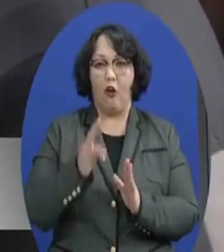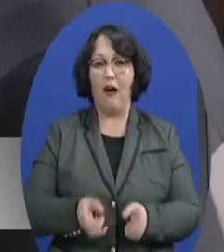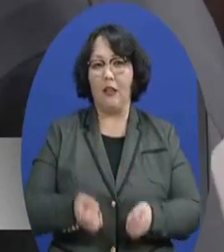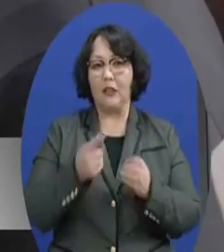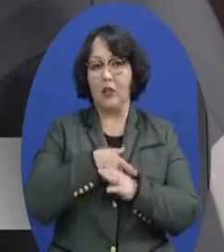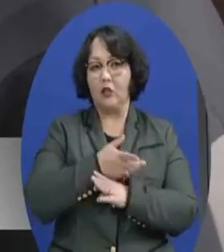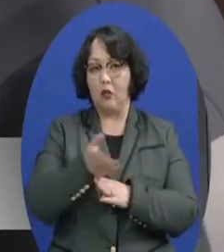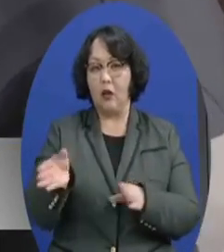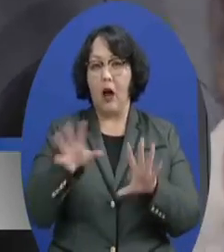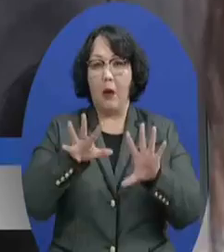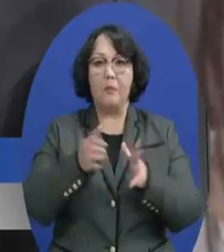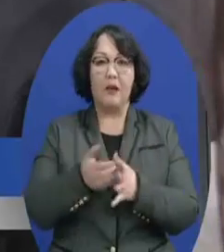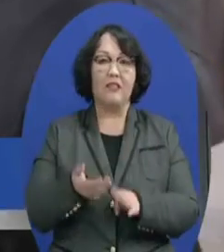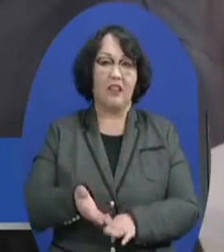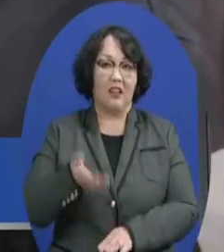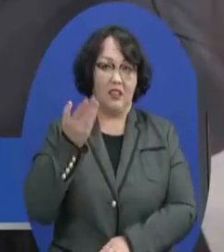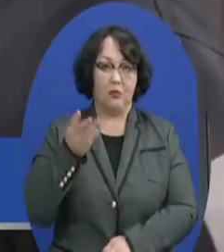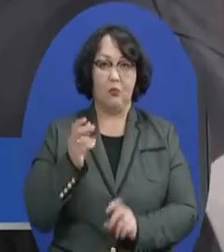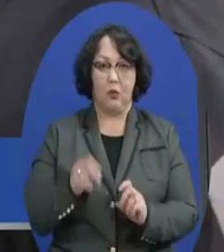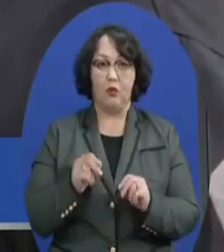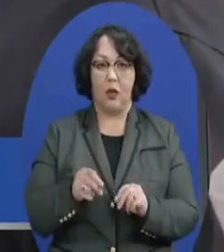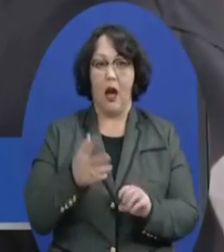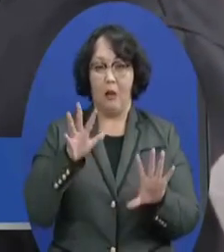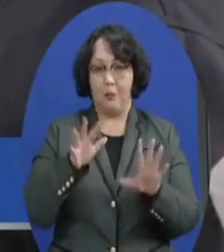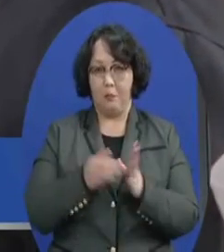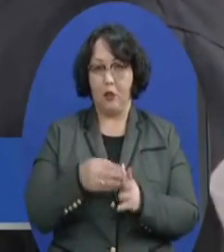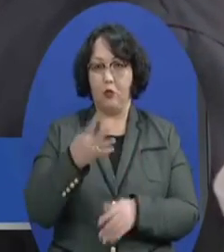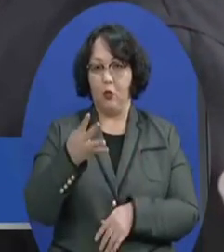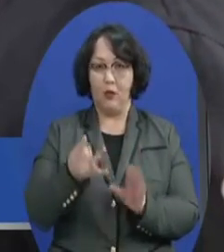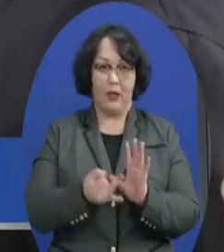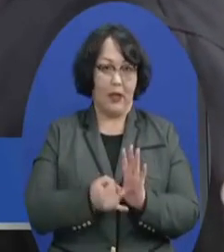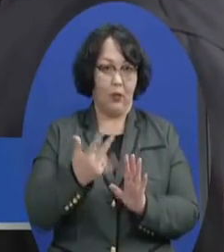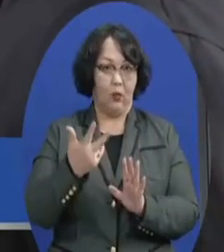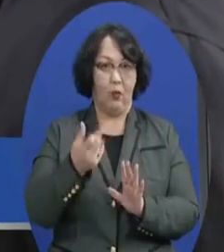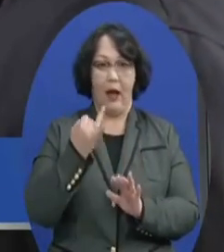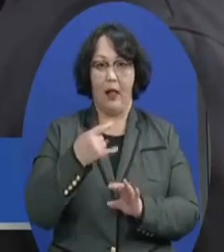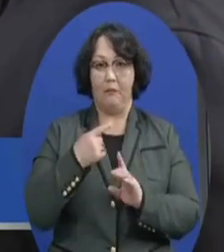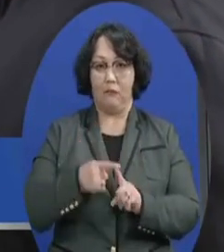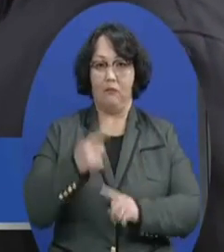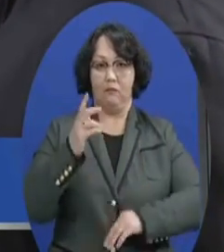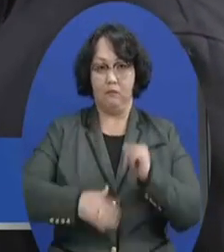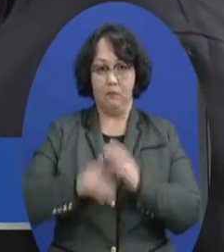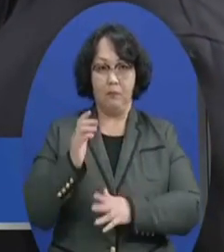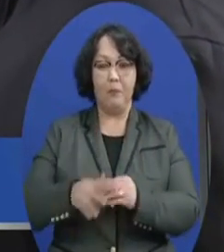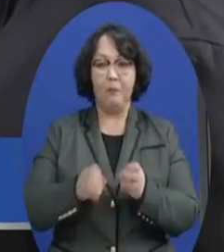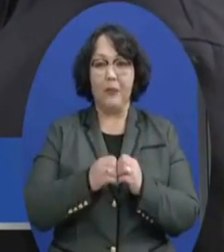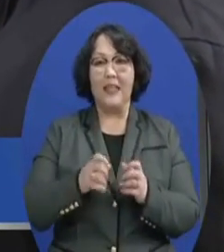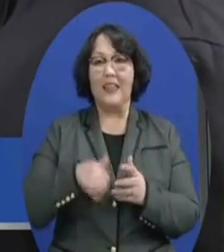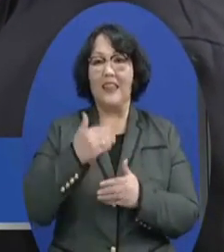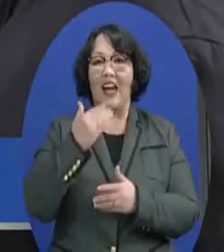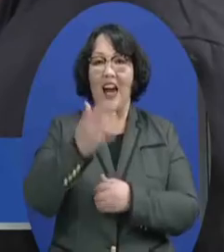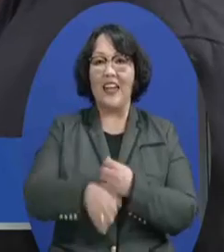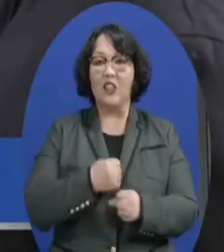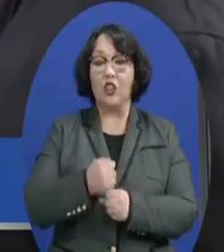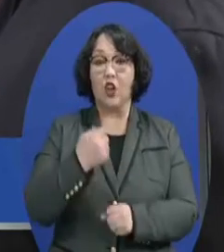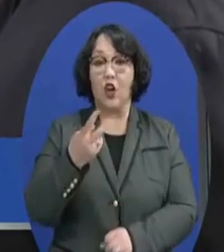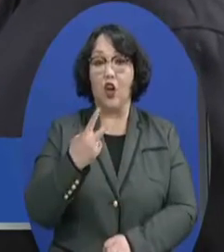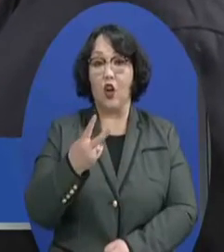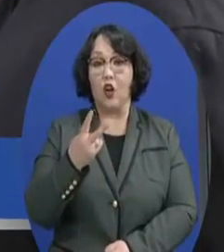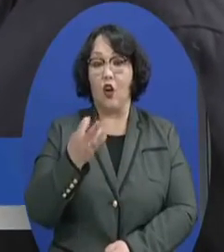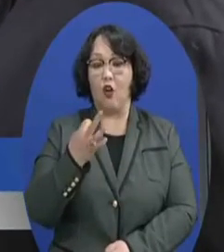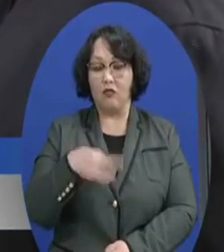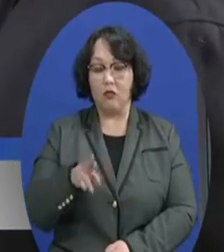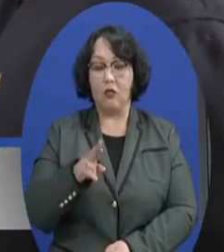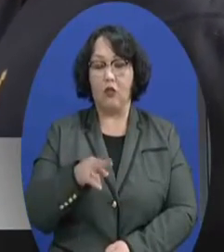бол 10,000 давсан, 10,473 айлын орон сууц орсон. За ирэх жил 22 онд бол